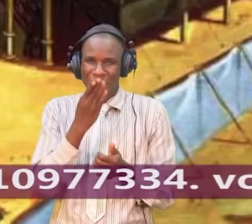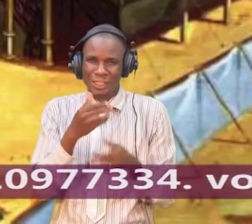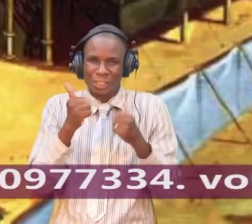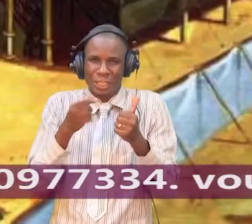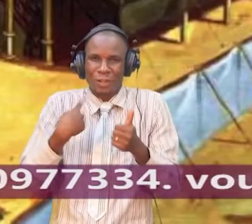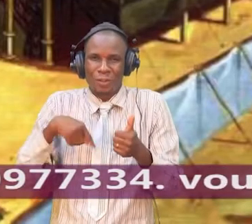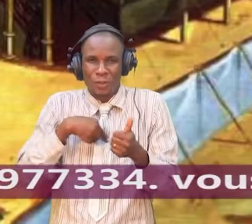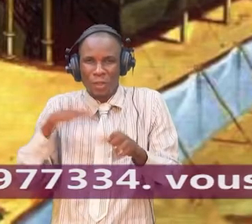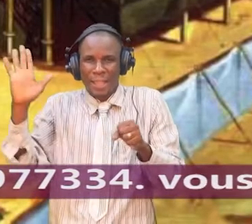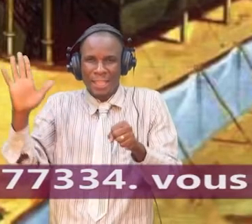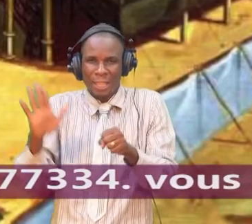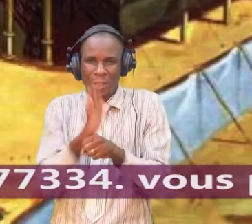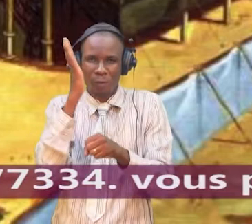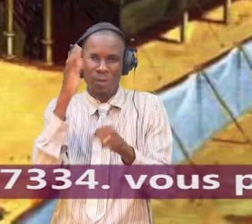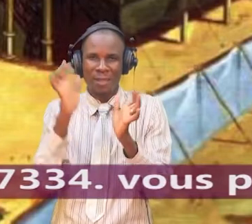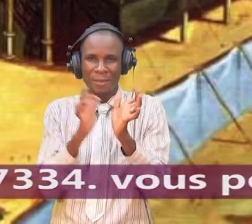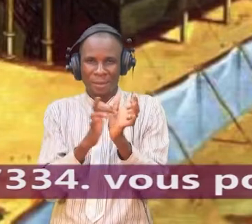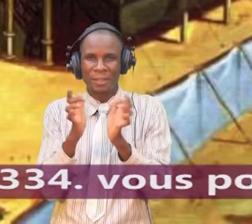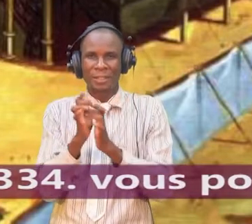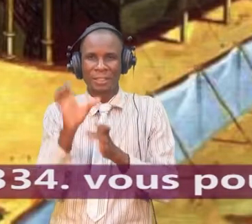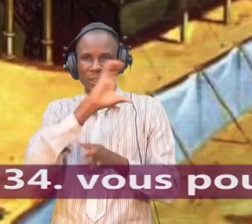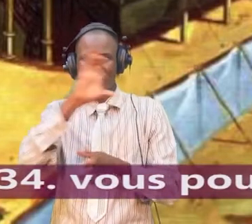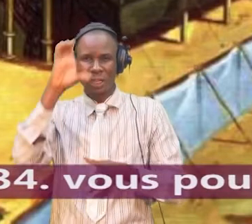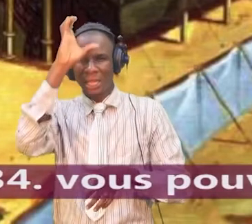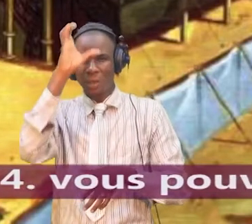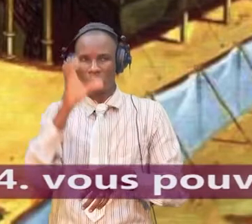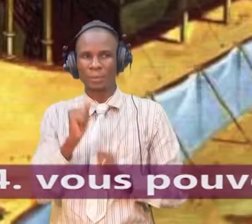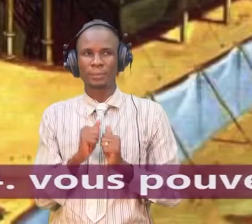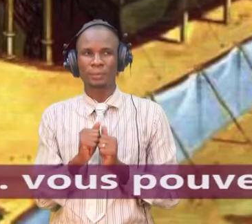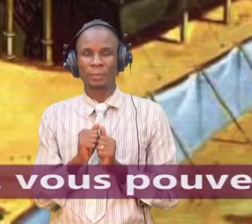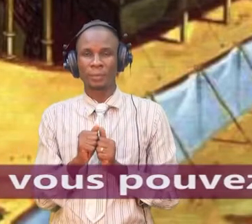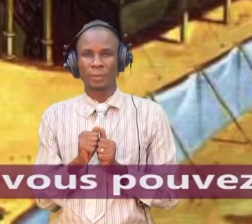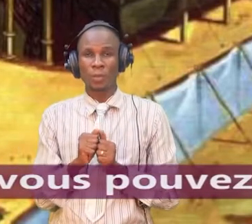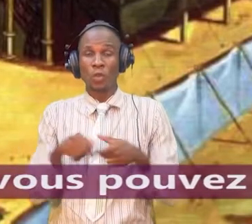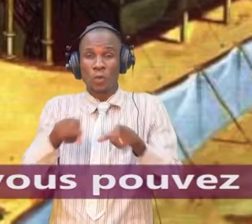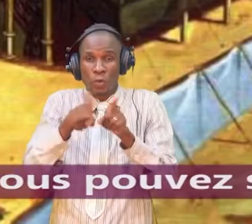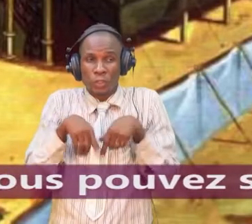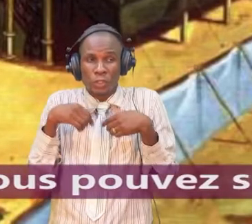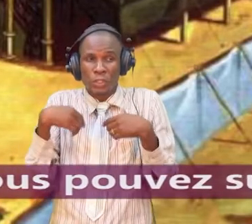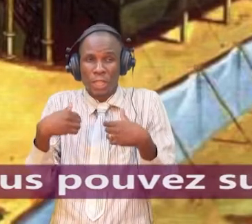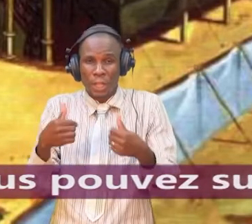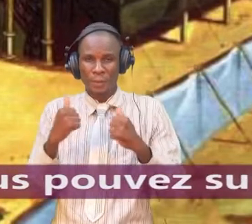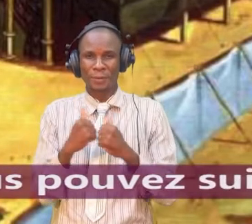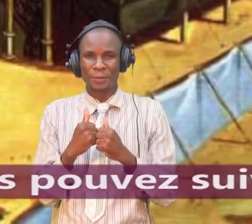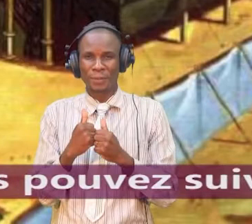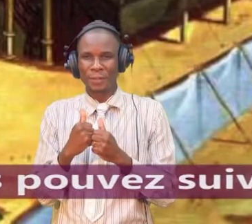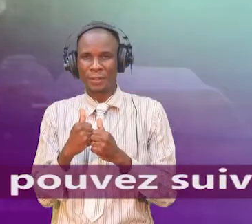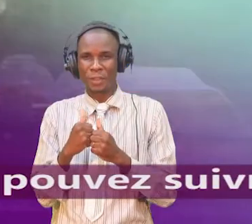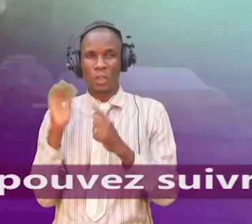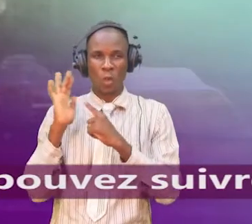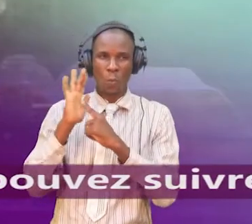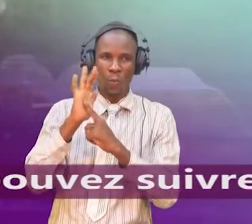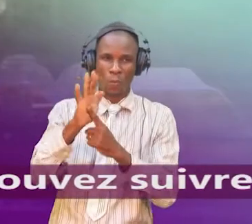kosumuka bazaki kolia na mpate na bango. Mpe kotia maboko likolo ya mpate wana kutubela masumu na